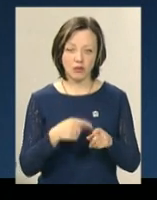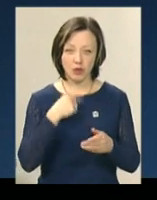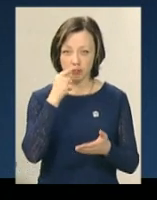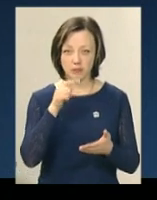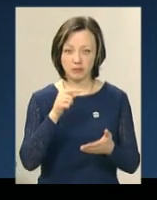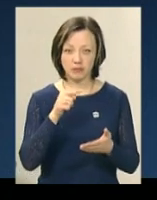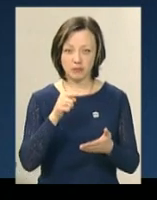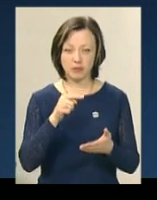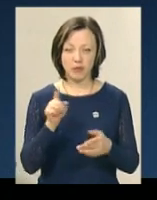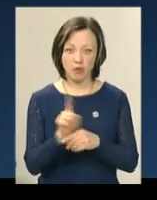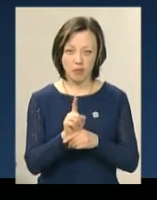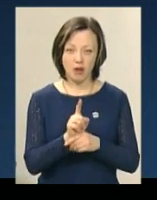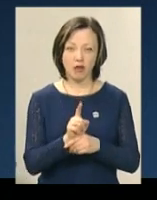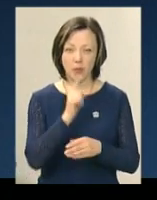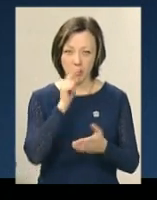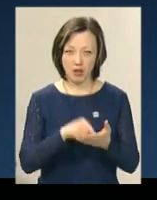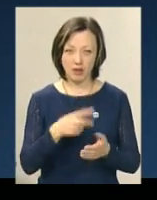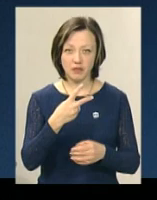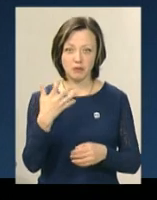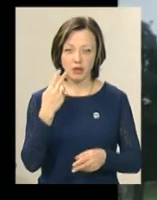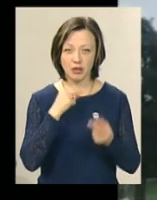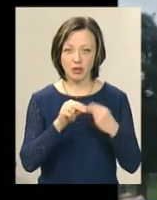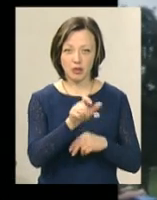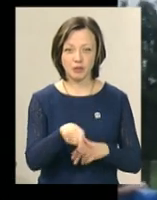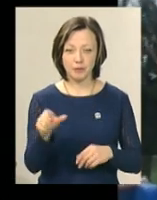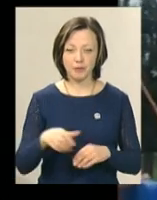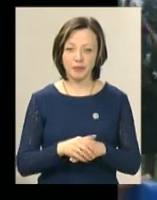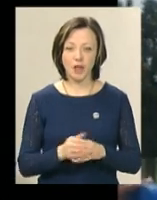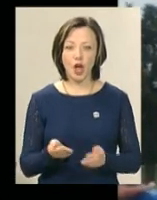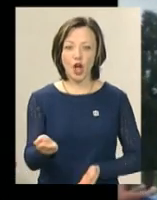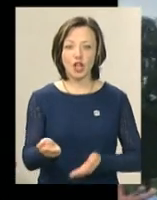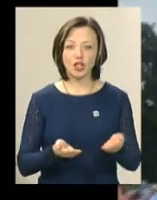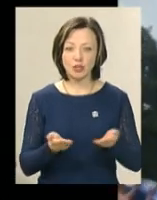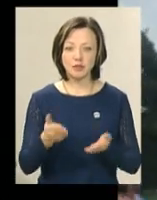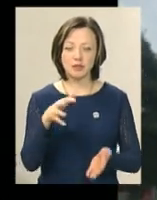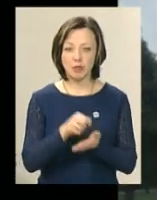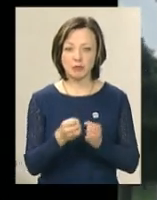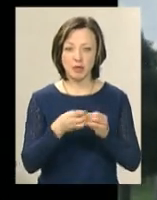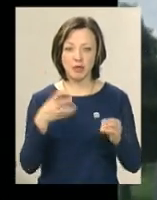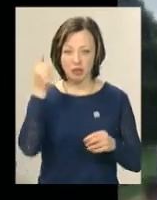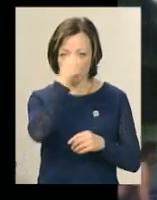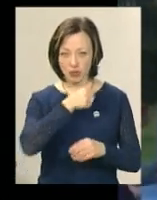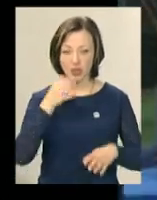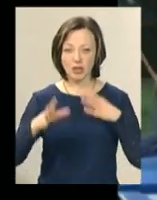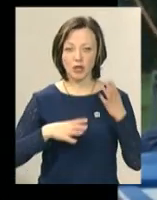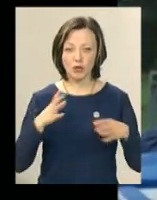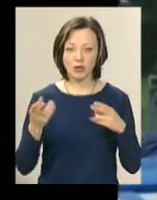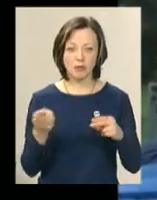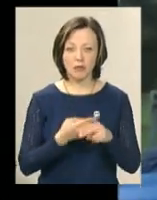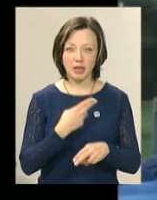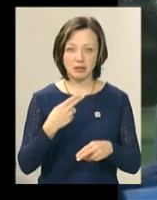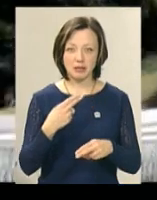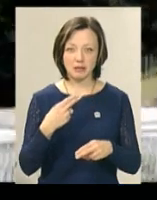нормально все попадаю у 25 найкращих. Лежним фристайлом Ольга Полюк займається 15 років, тренується, каже, без